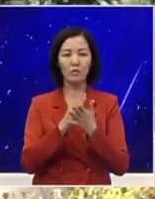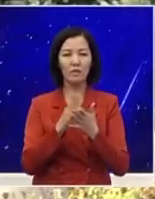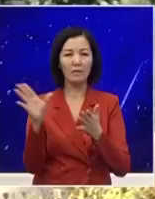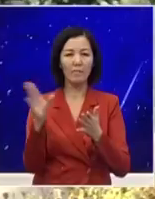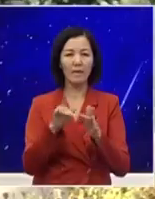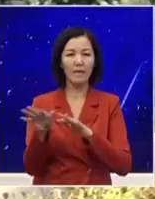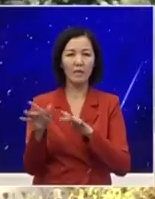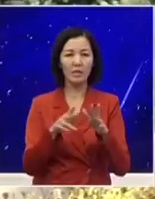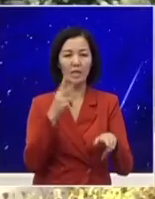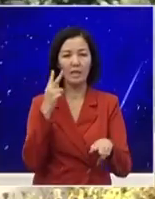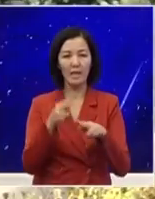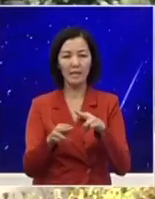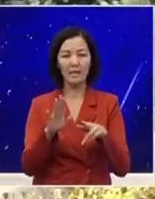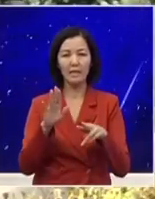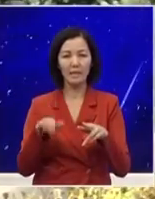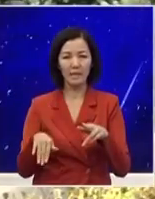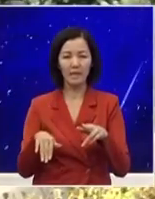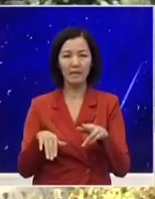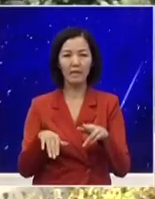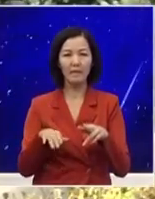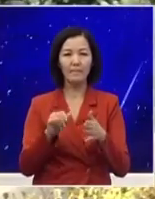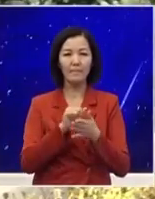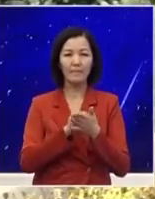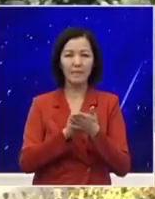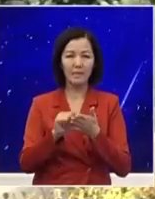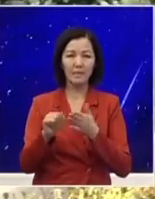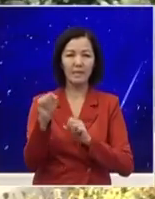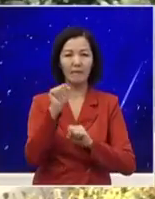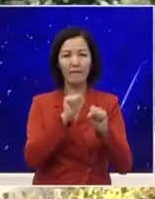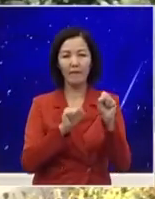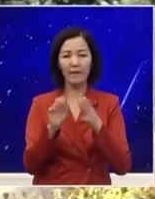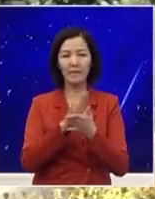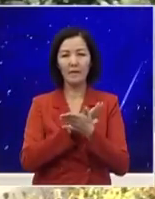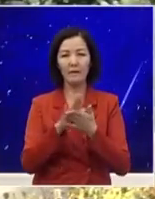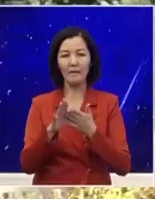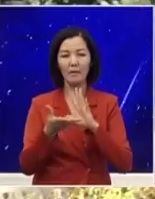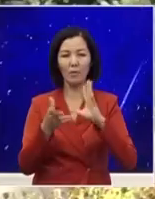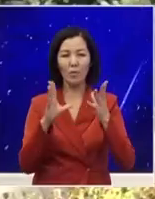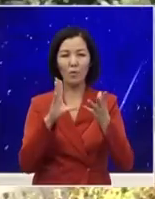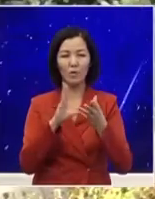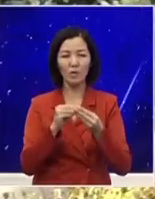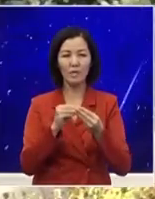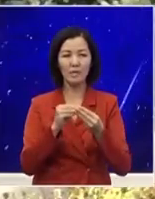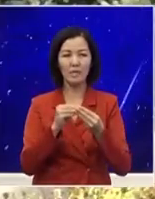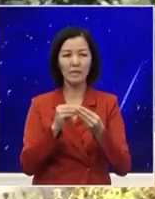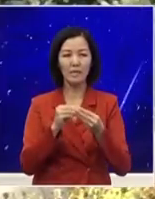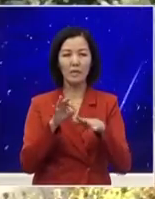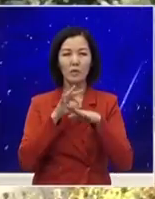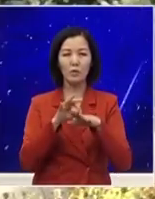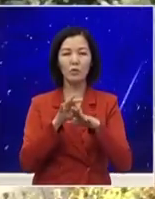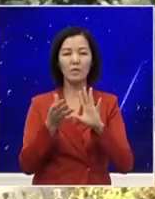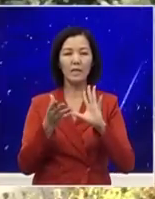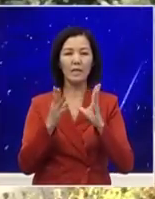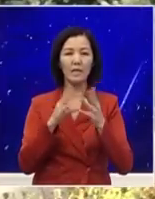шаралар жүргізіліп болғаннан кейін дезинфекция жұмыстары жүргізіледі. Қорытынды дезинфекциясының жаңағыдай жүргізілгеннің